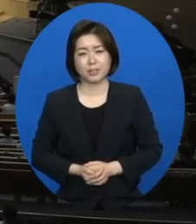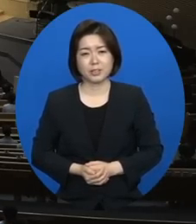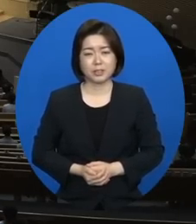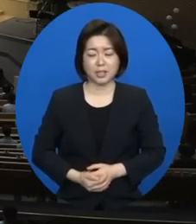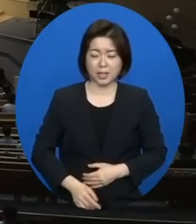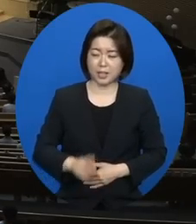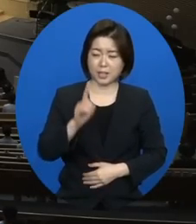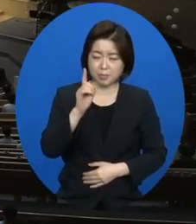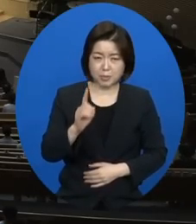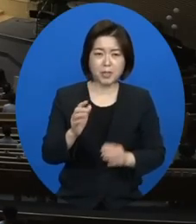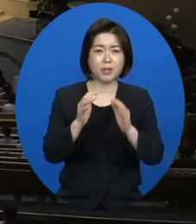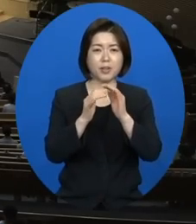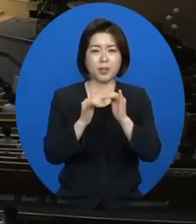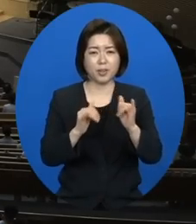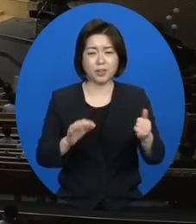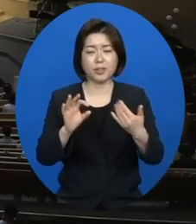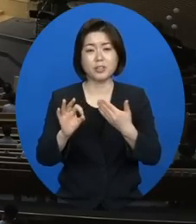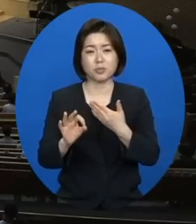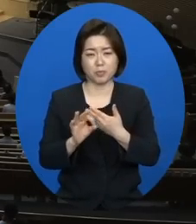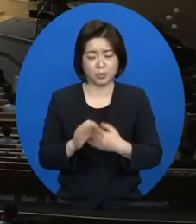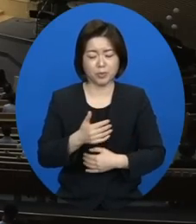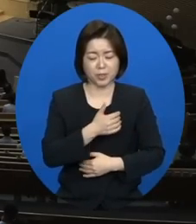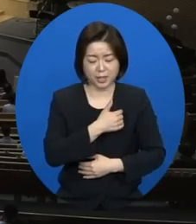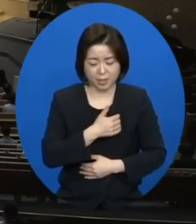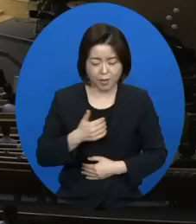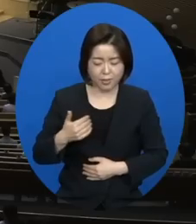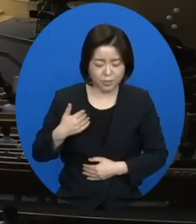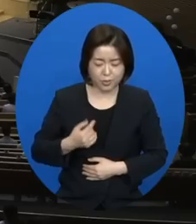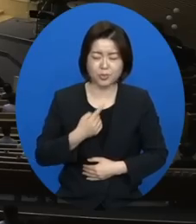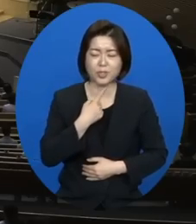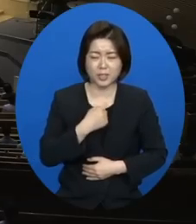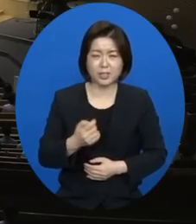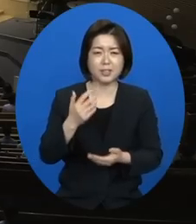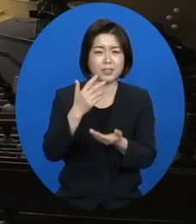한 사람이면 충분했던